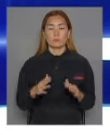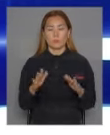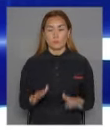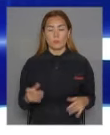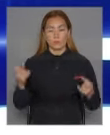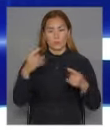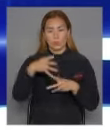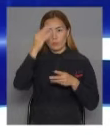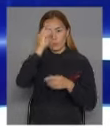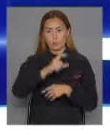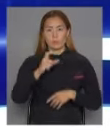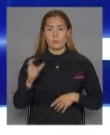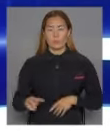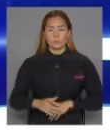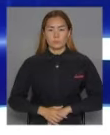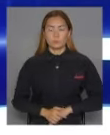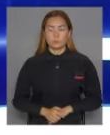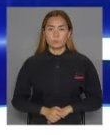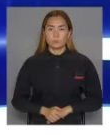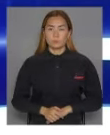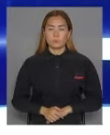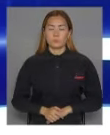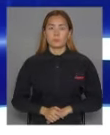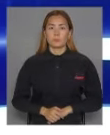и ознакомились с жалобами жителей. Подробнее в сюжете.